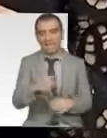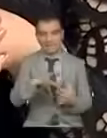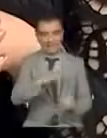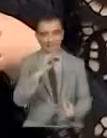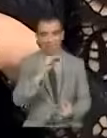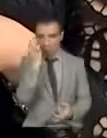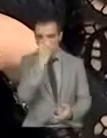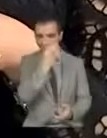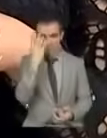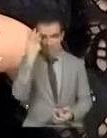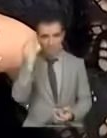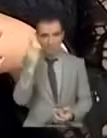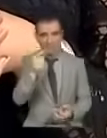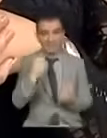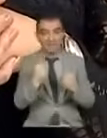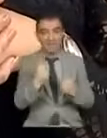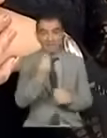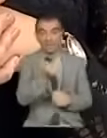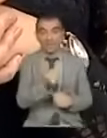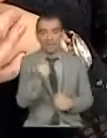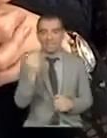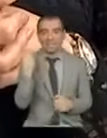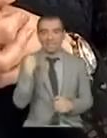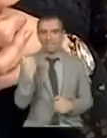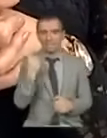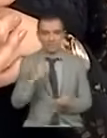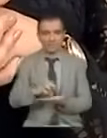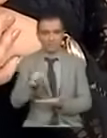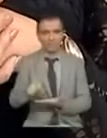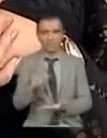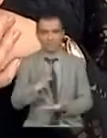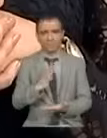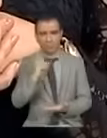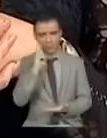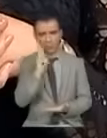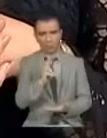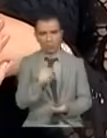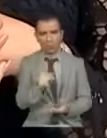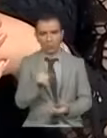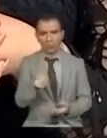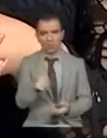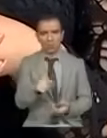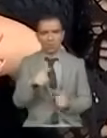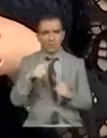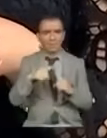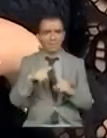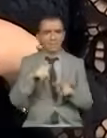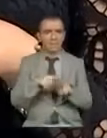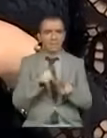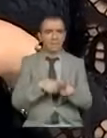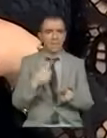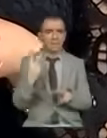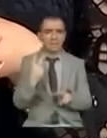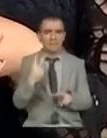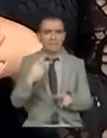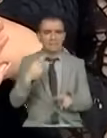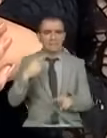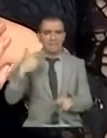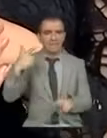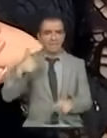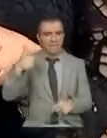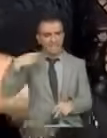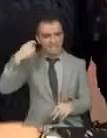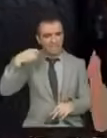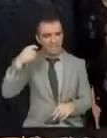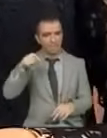daha kolay anlamasını evet. sağlayacak. Orada yine bir takım şeyler var görüyorum. Tay 2 filmi, Tay 1 filmi güzel evet.